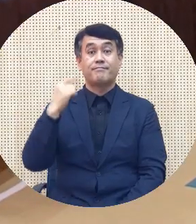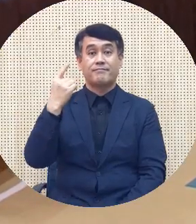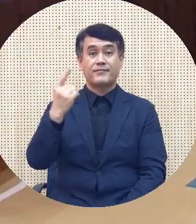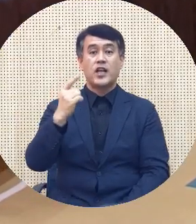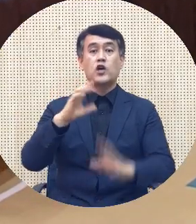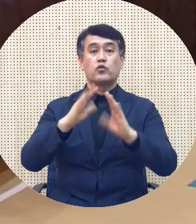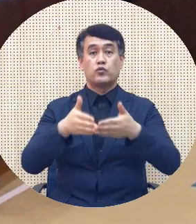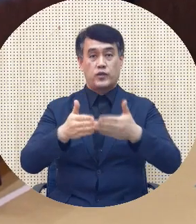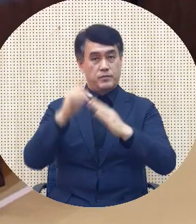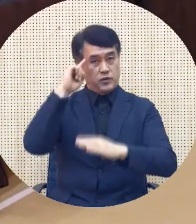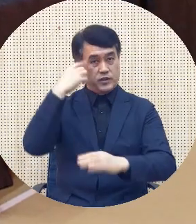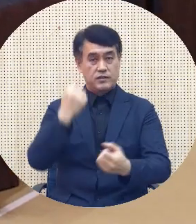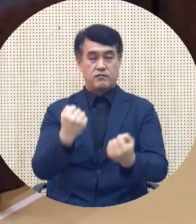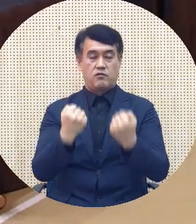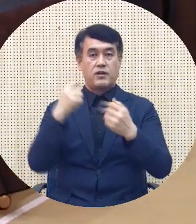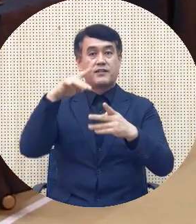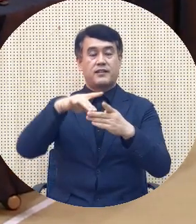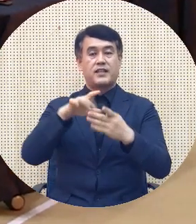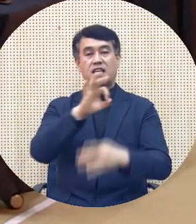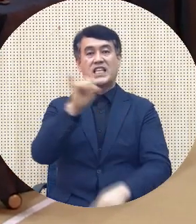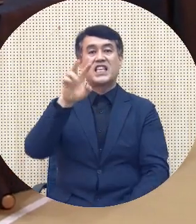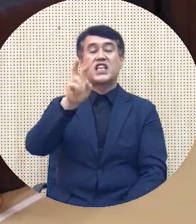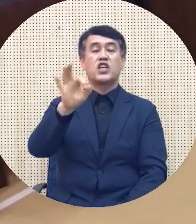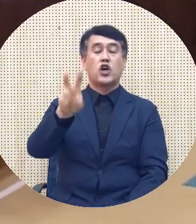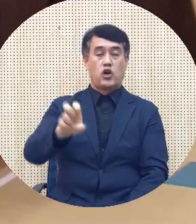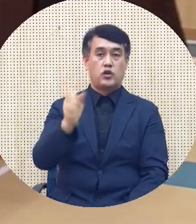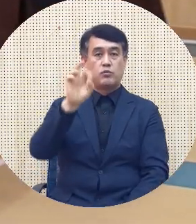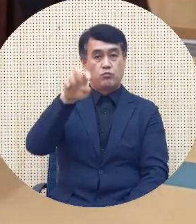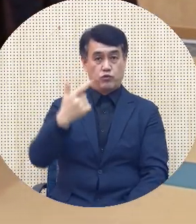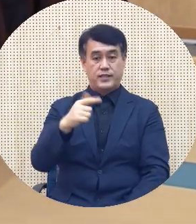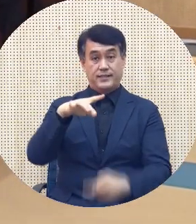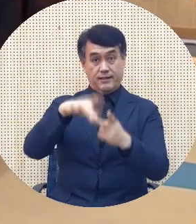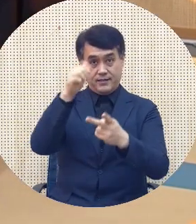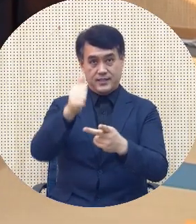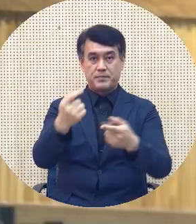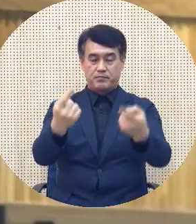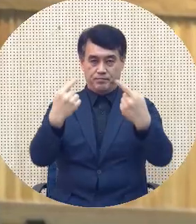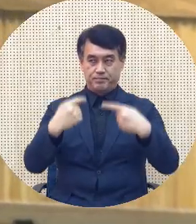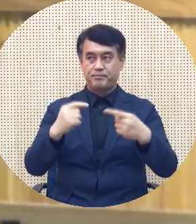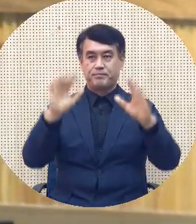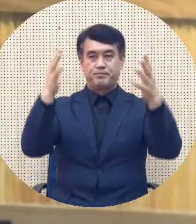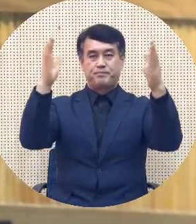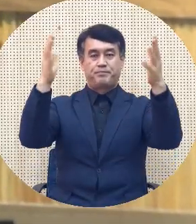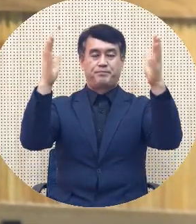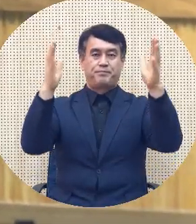다음은 국립정신건강센터 이영문 센터장님 함께해 주셨습니다.